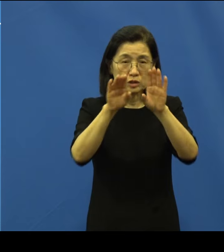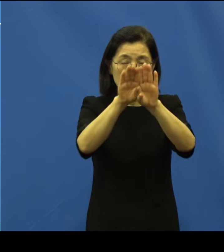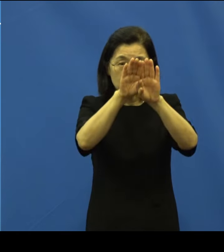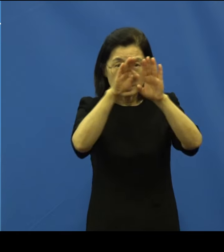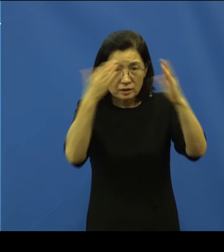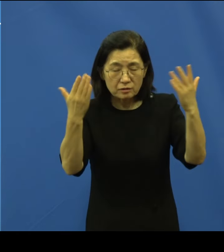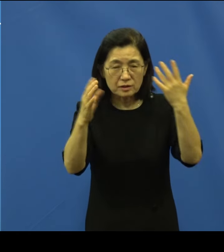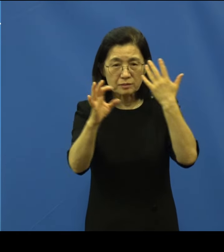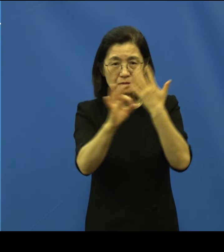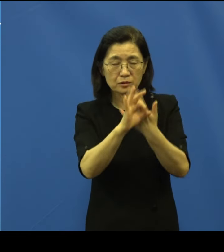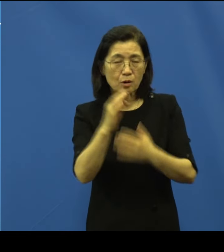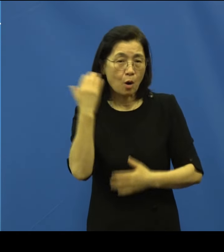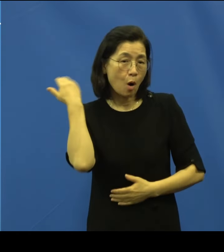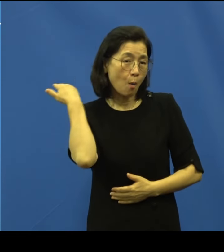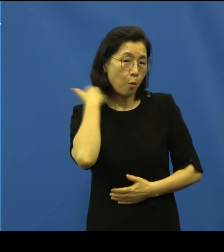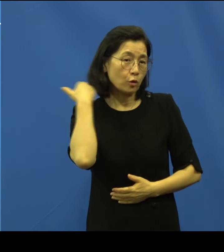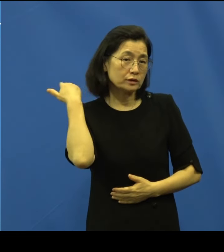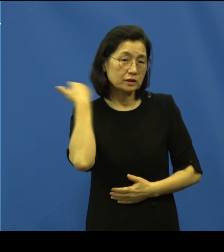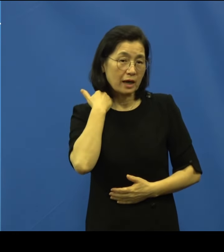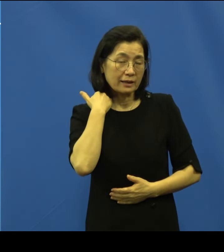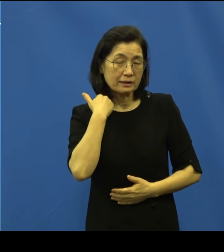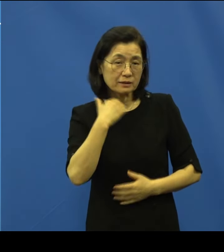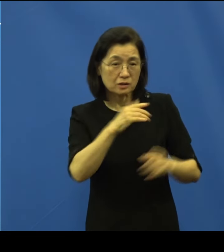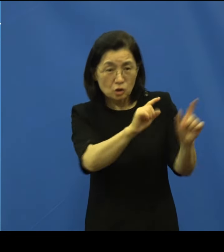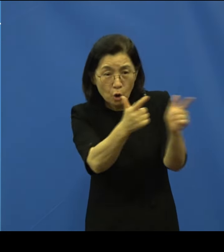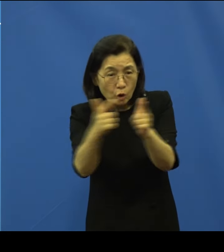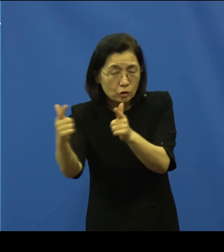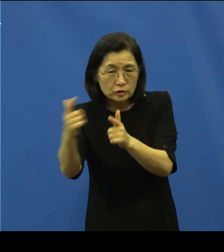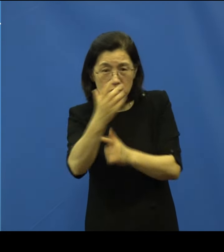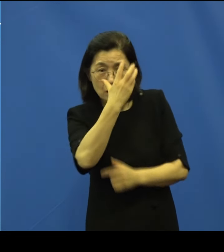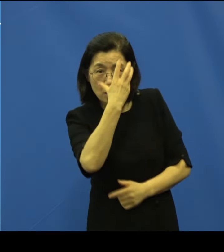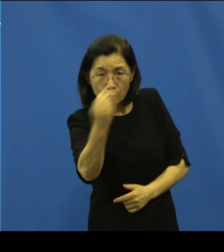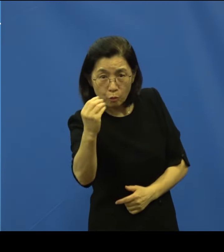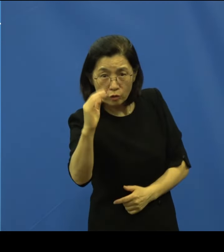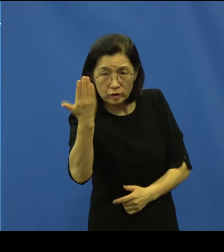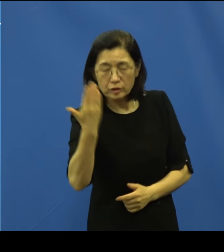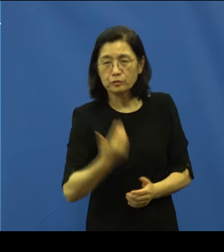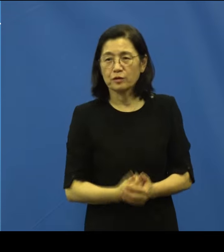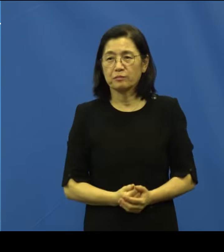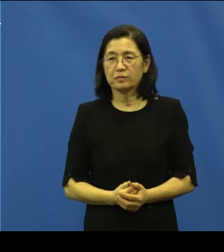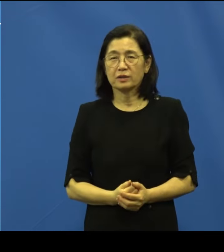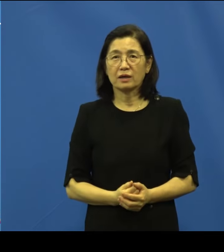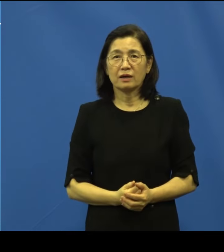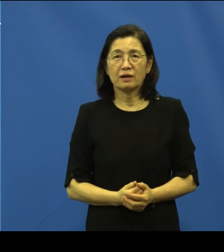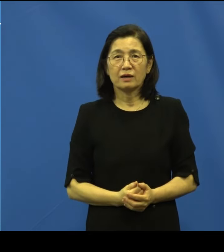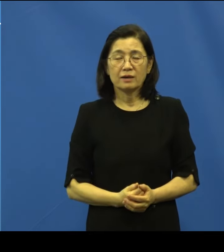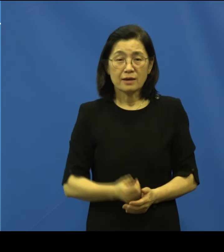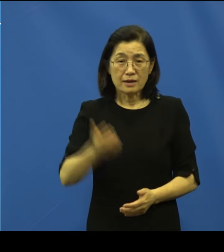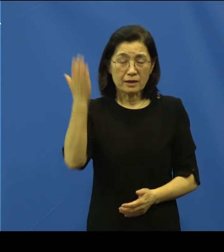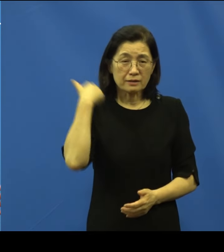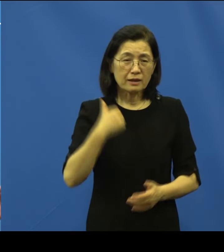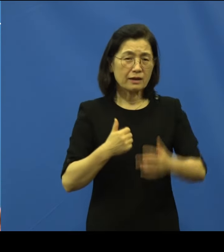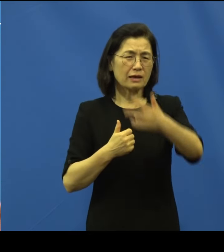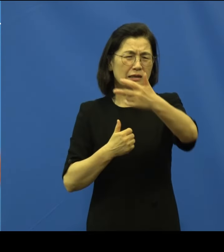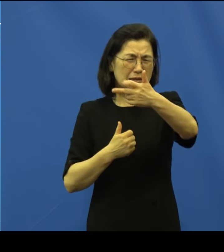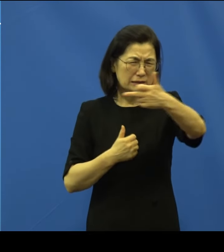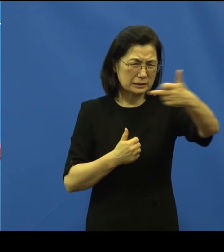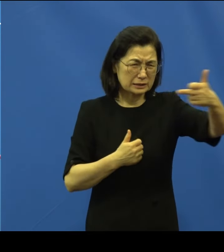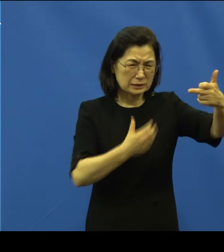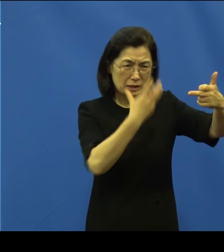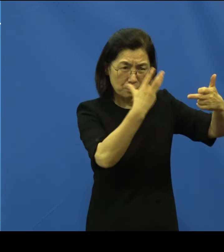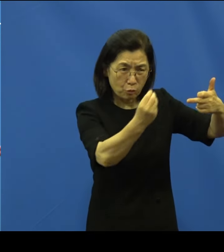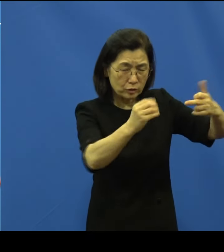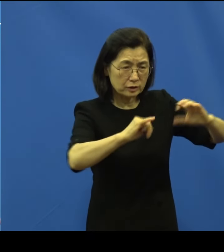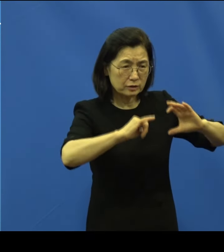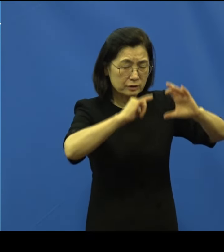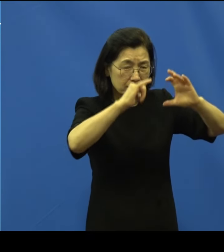보이지 않던 세계가 점점 더 크게 보입니다. 늘 보던 것들이 점점 축소됩니다. 전에 크게 보이던 것들이 작아져요. 이전에 대단해